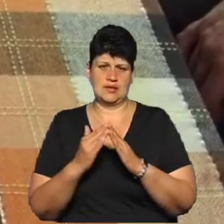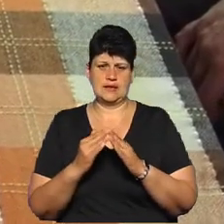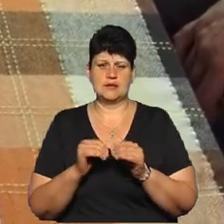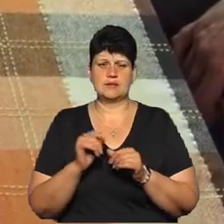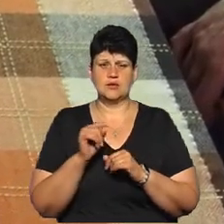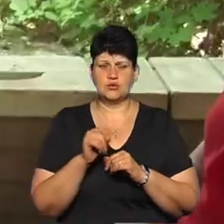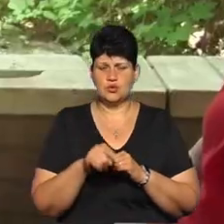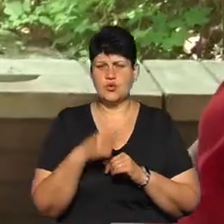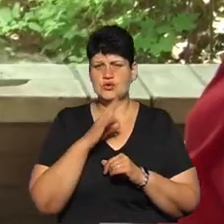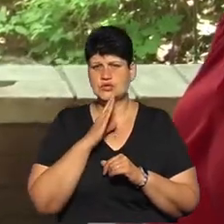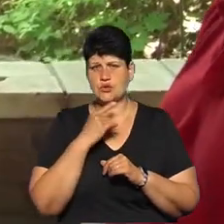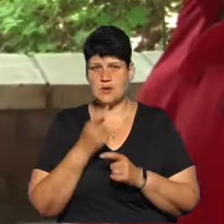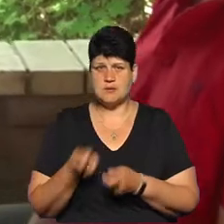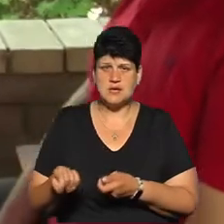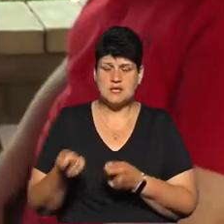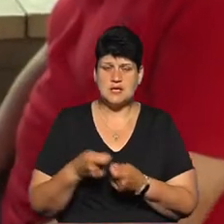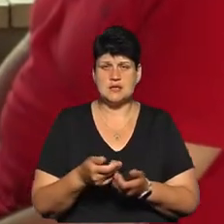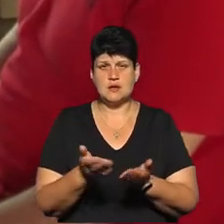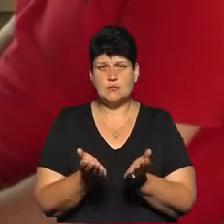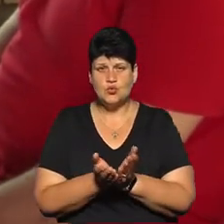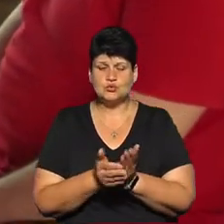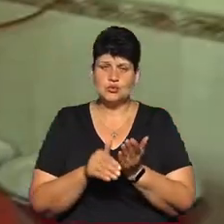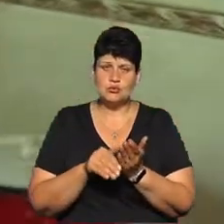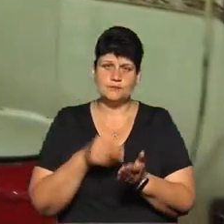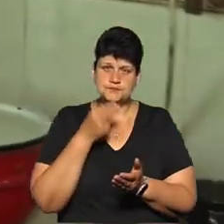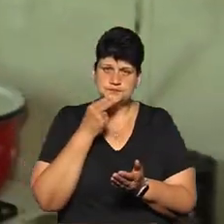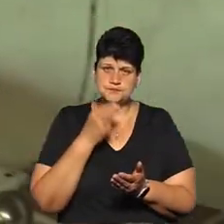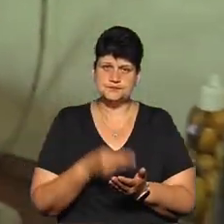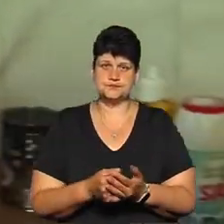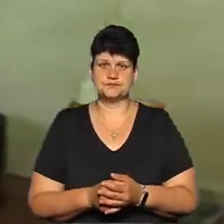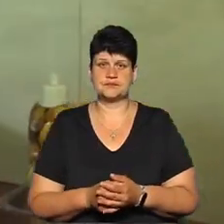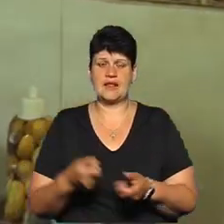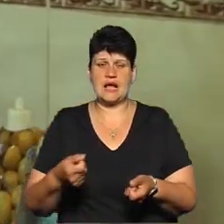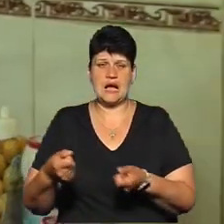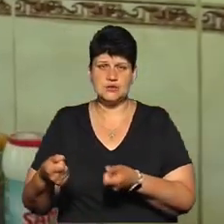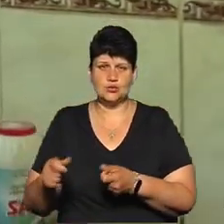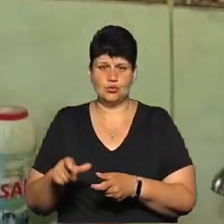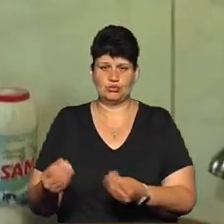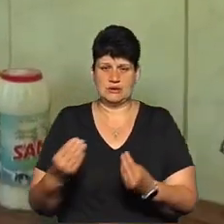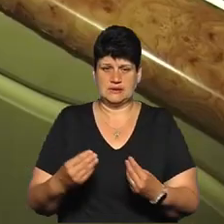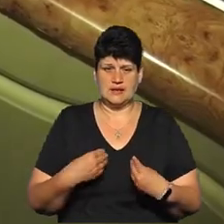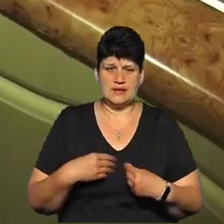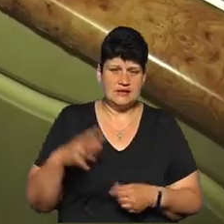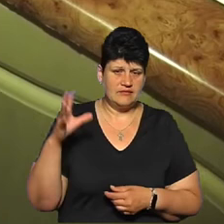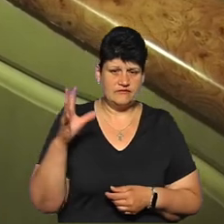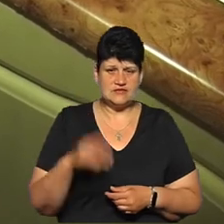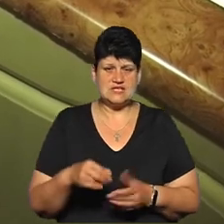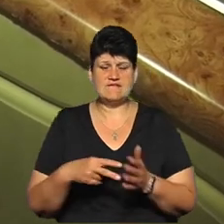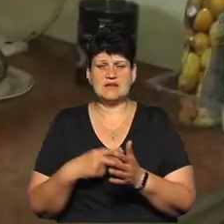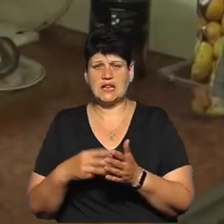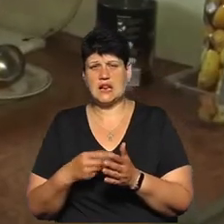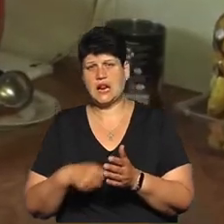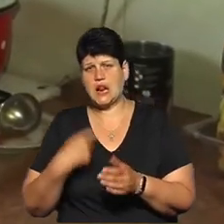розповідає жінка, сусіди принесли посуд і допомагають продуктами. Кастрюлі всі люди дали. Все – вилки,